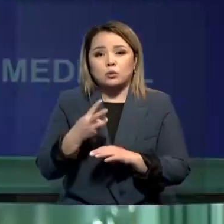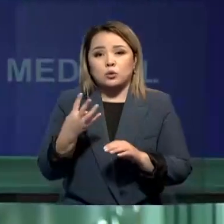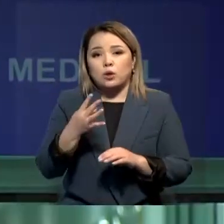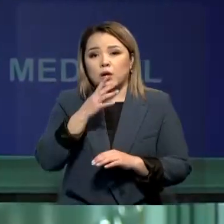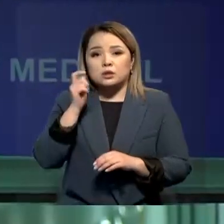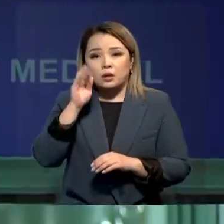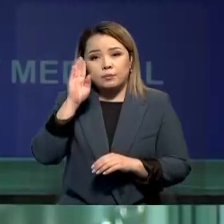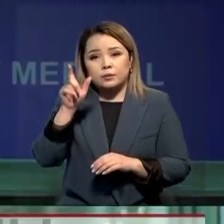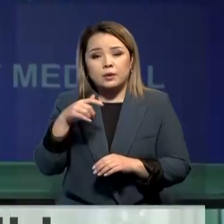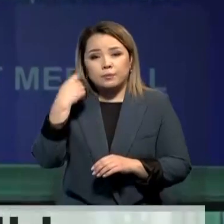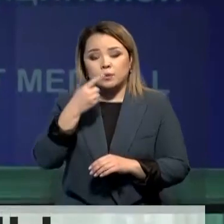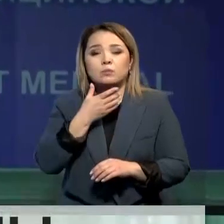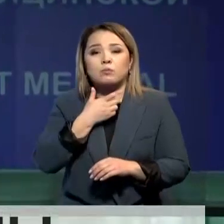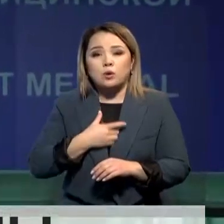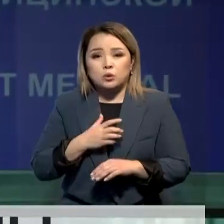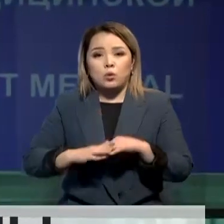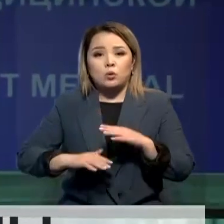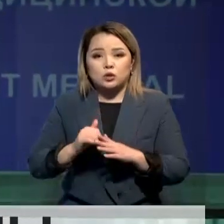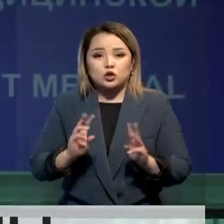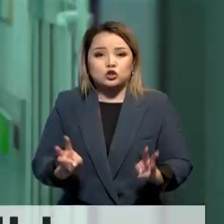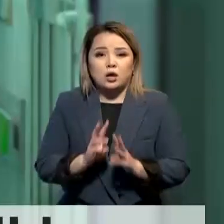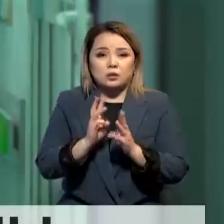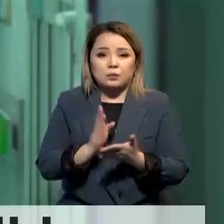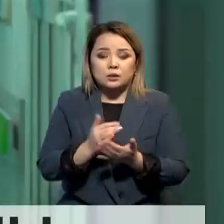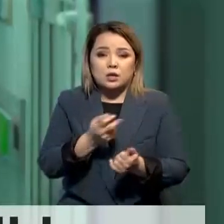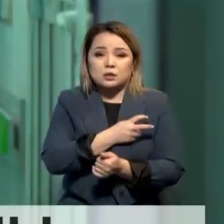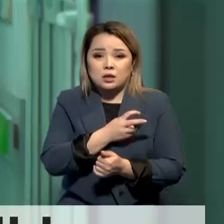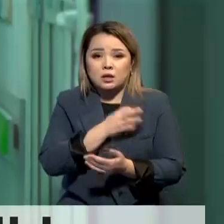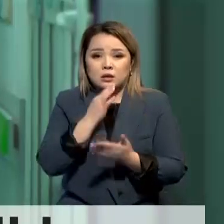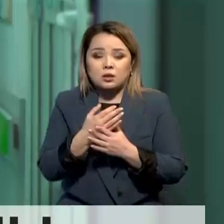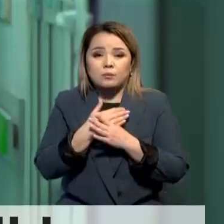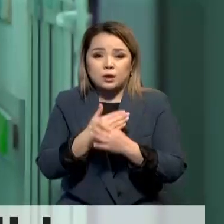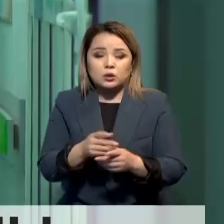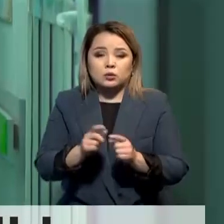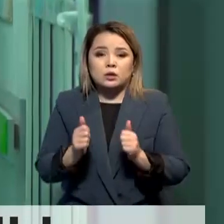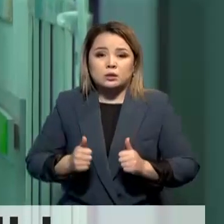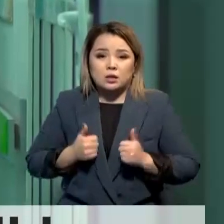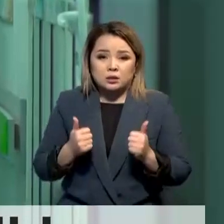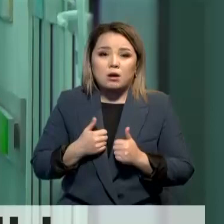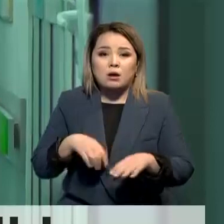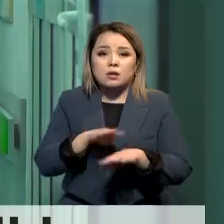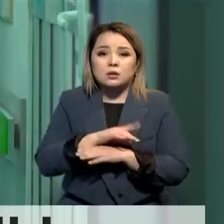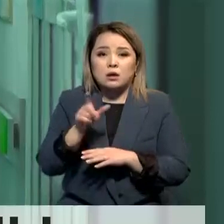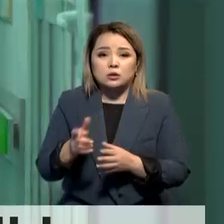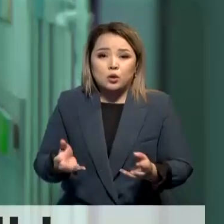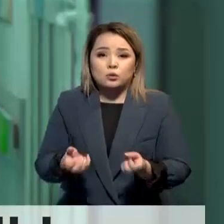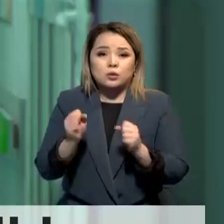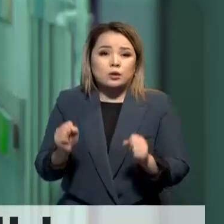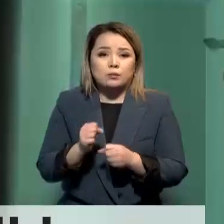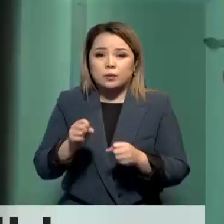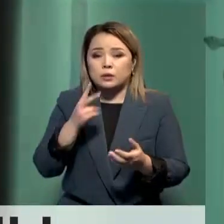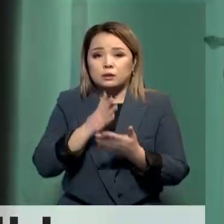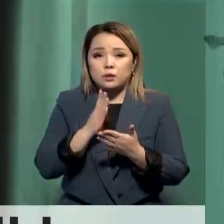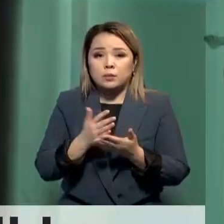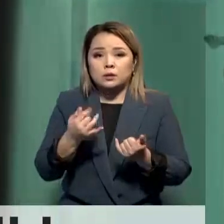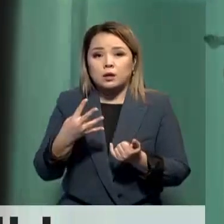жігіт бетін, мойны мен қолдарын күйік шалған. Дәрігерлер қолдан келер көмекті жасағанымен ажалдан құтқару мүмкін болмапты.